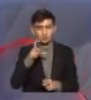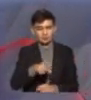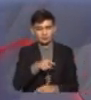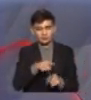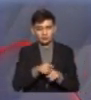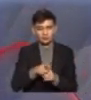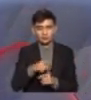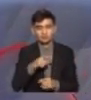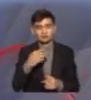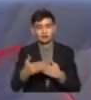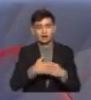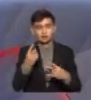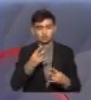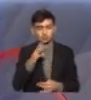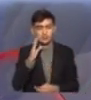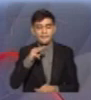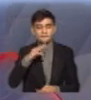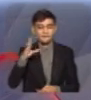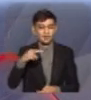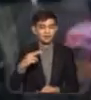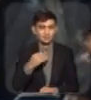акции потребовали наказать сотрудников МВД.